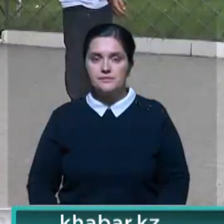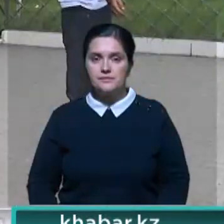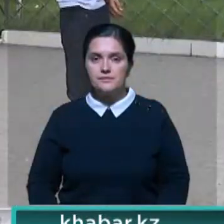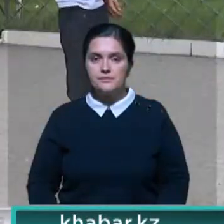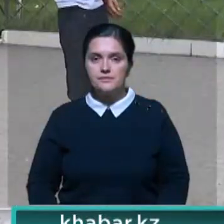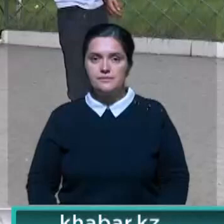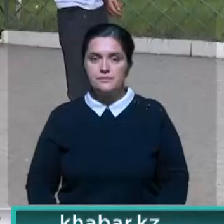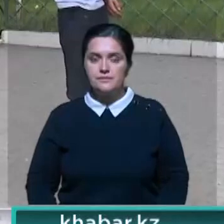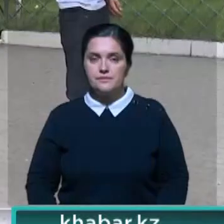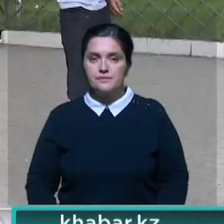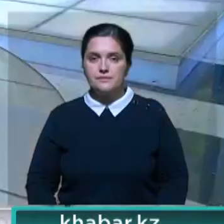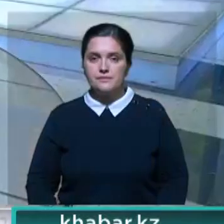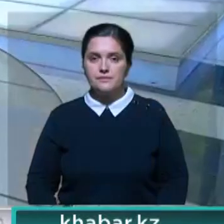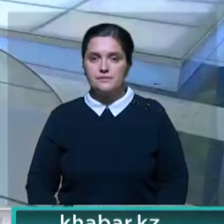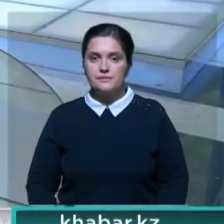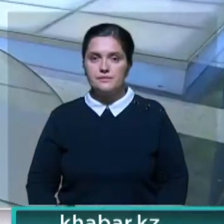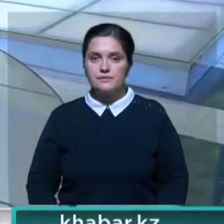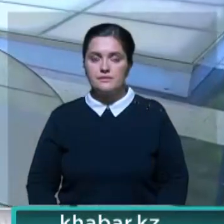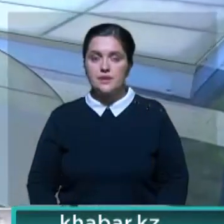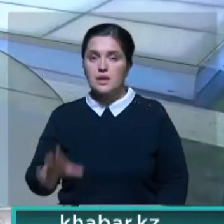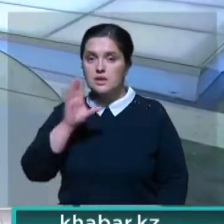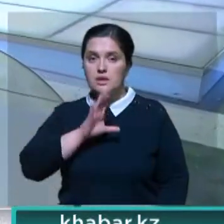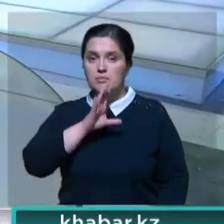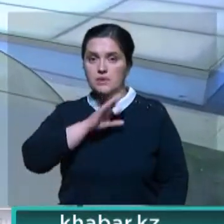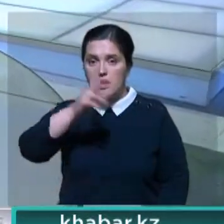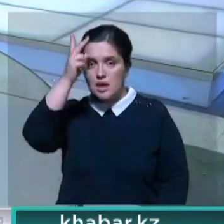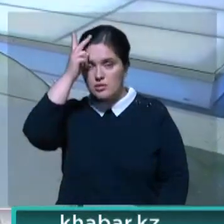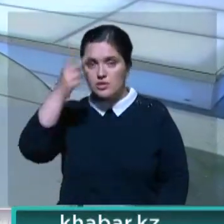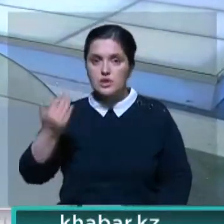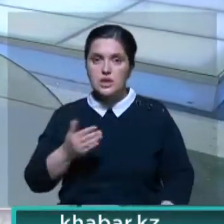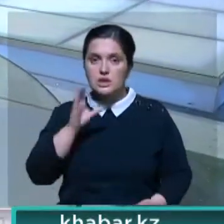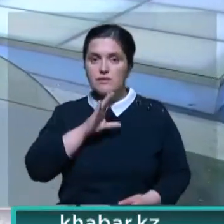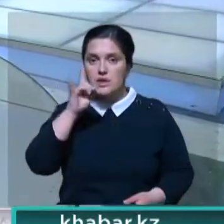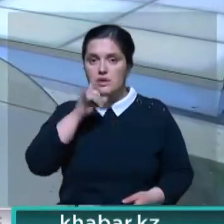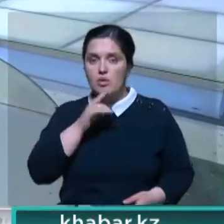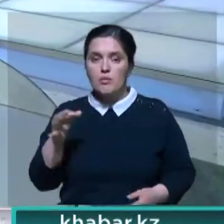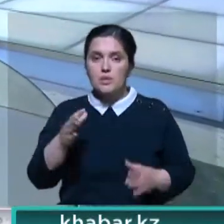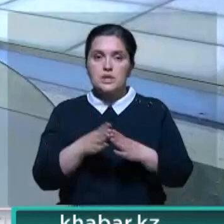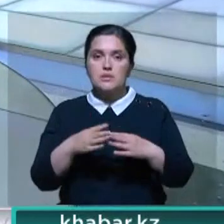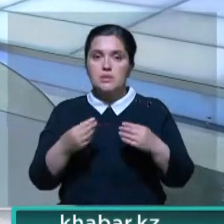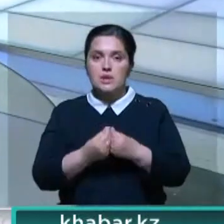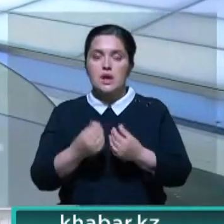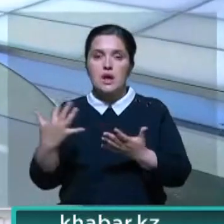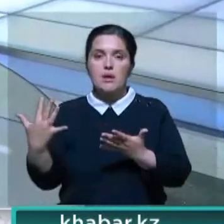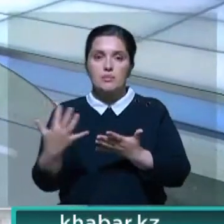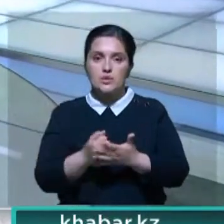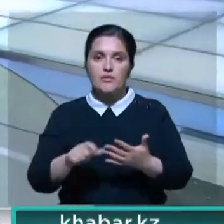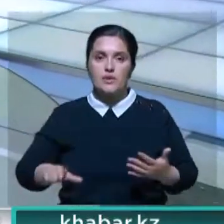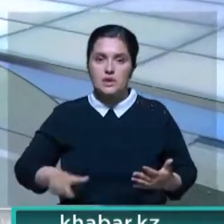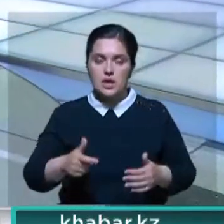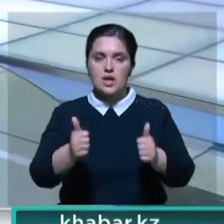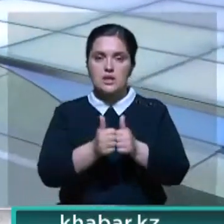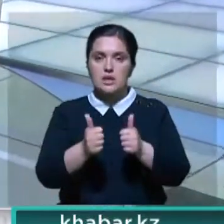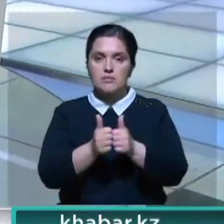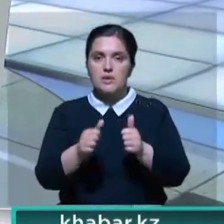Шымкент. Итоги дня. Детеныша сибирской косули спасли жители Северо-Казахстанской области. Семейная пара обнаружила его